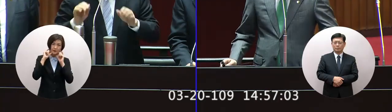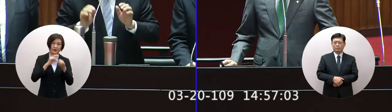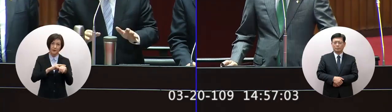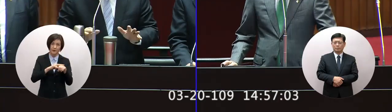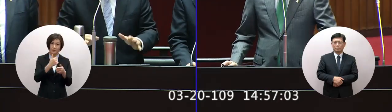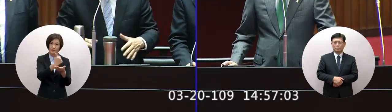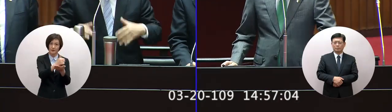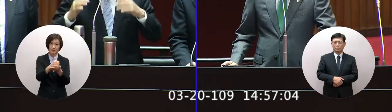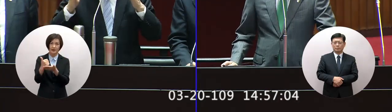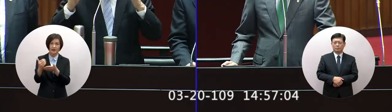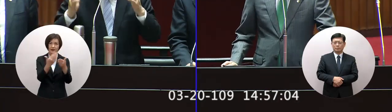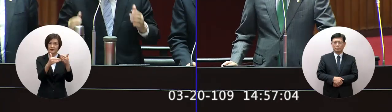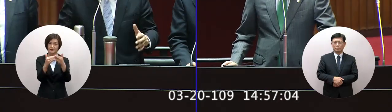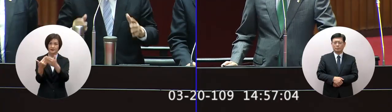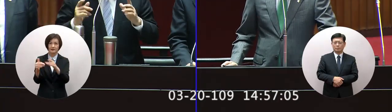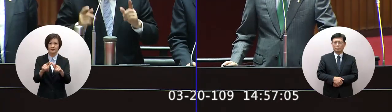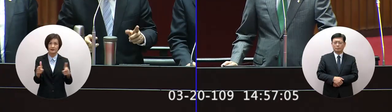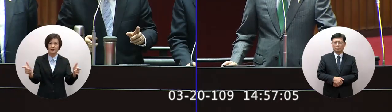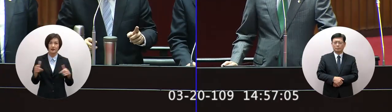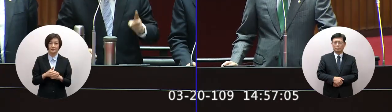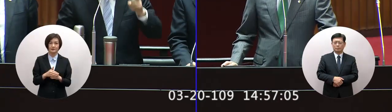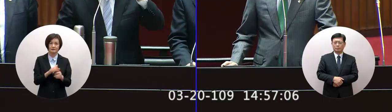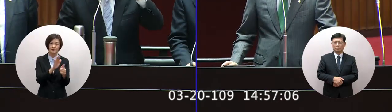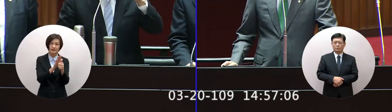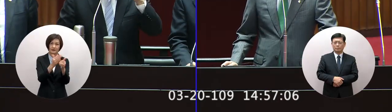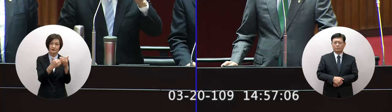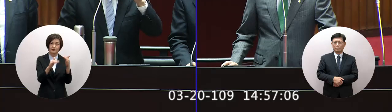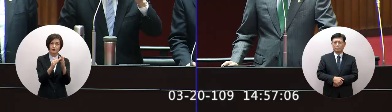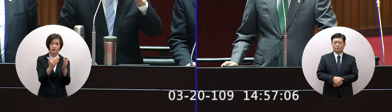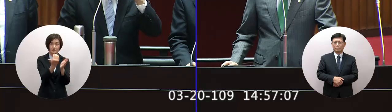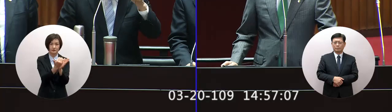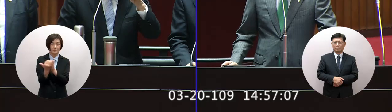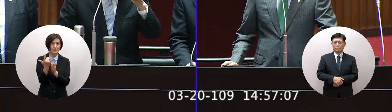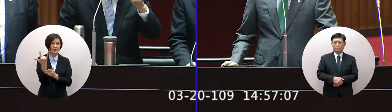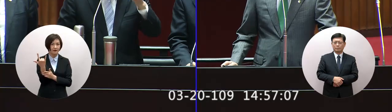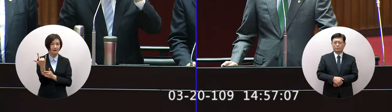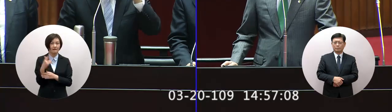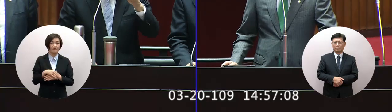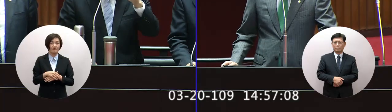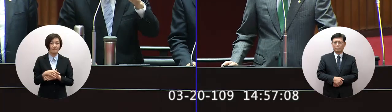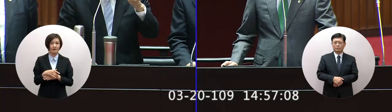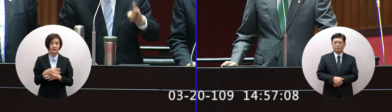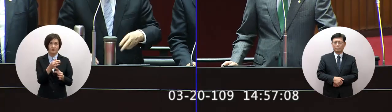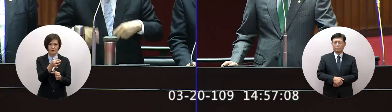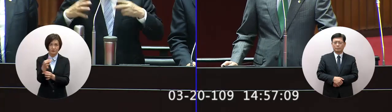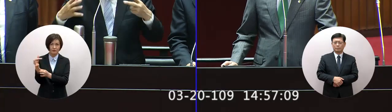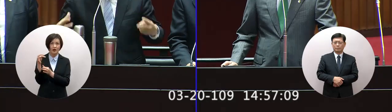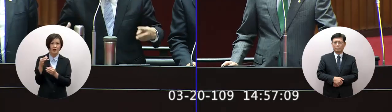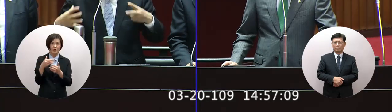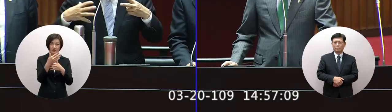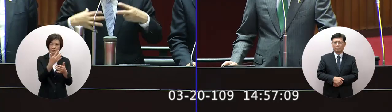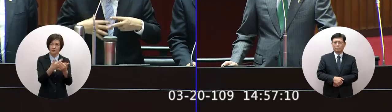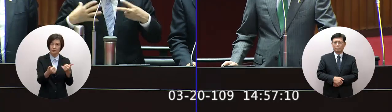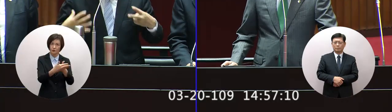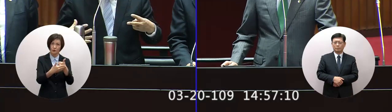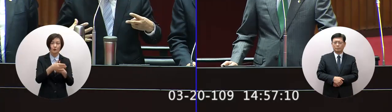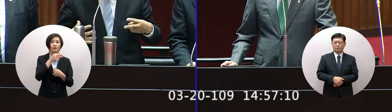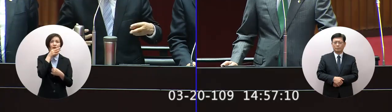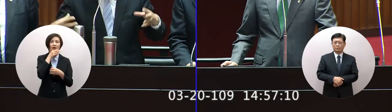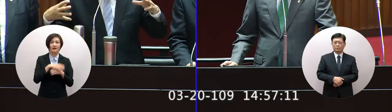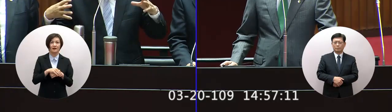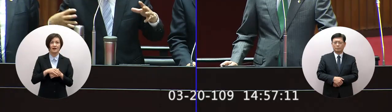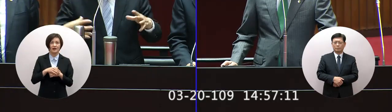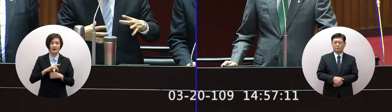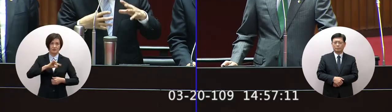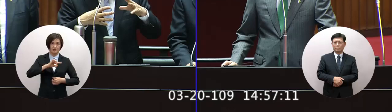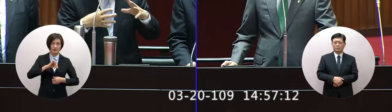校，让学校做更好的准备，这保护了孩子学生。 第二点，老师、学校、行政